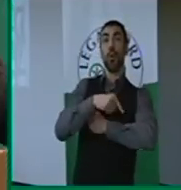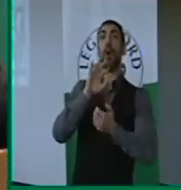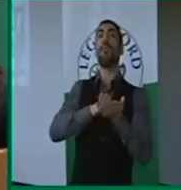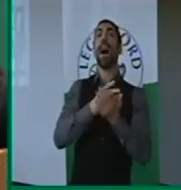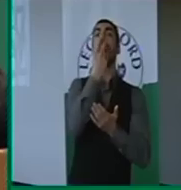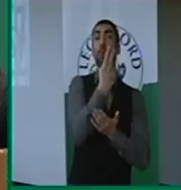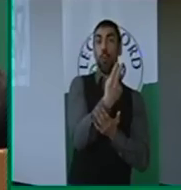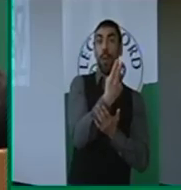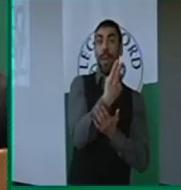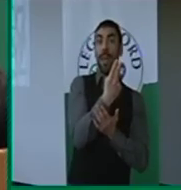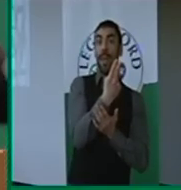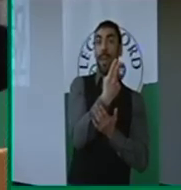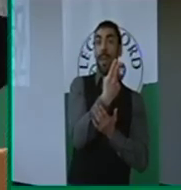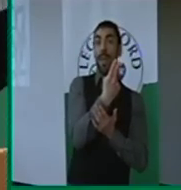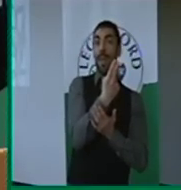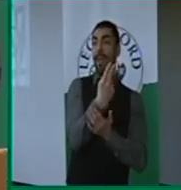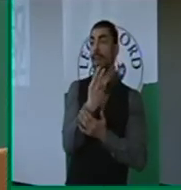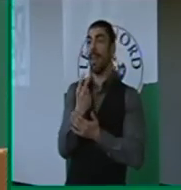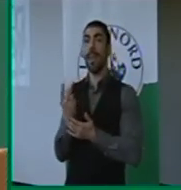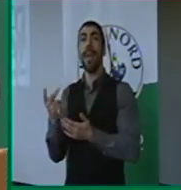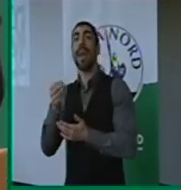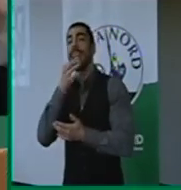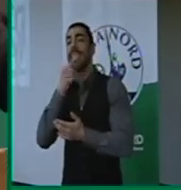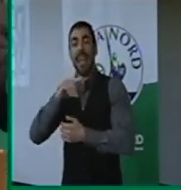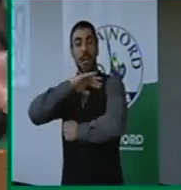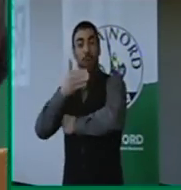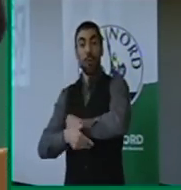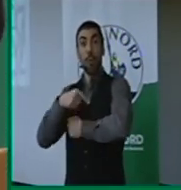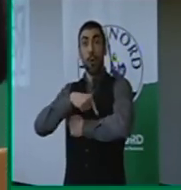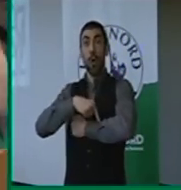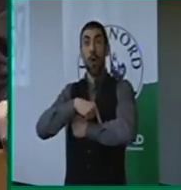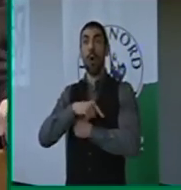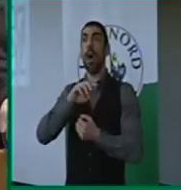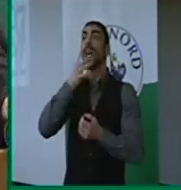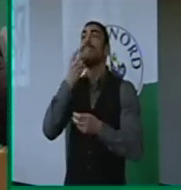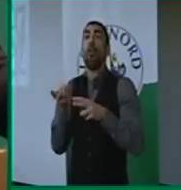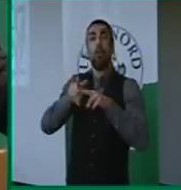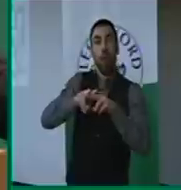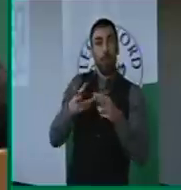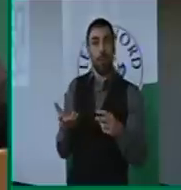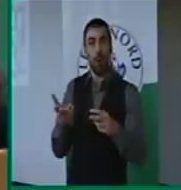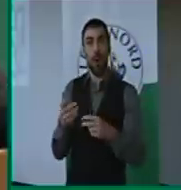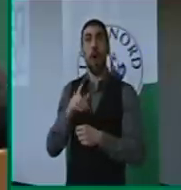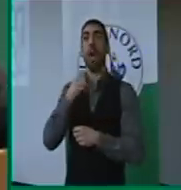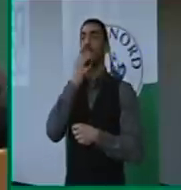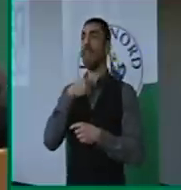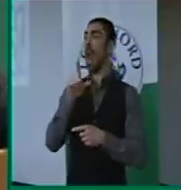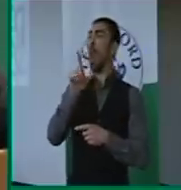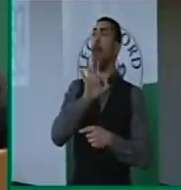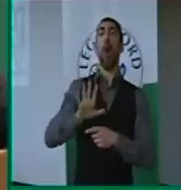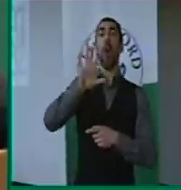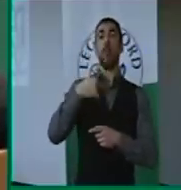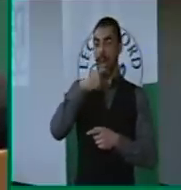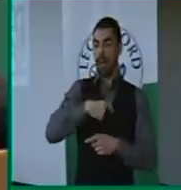due leoni veneti Quindi il valore dello Scudo Lombardo Raddoppia il Lombardo è contento